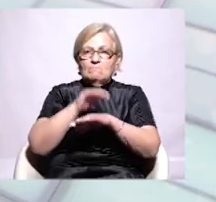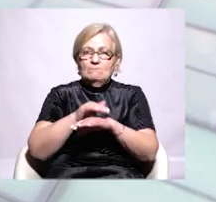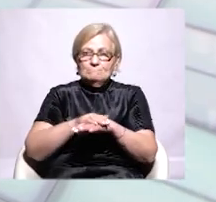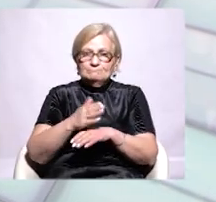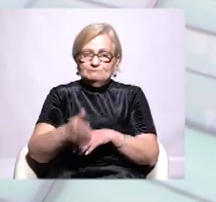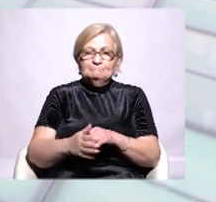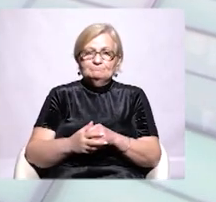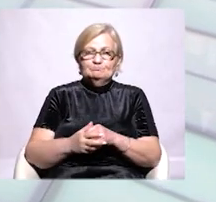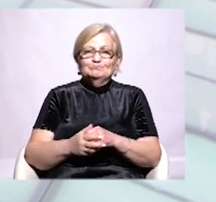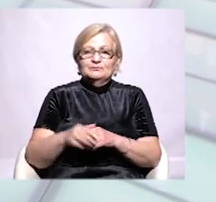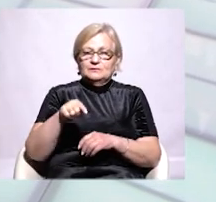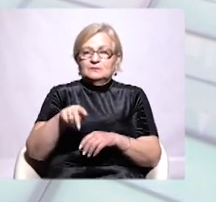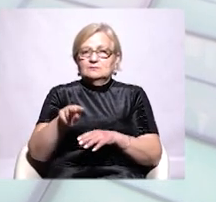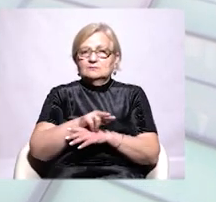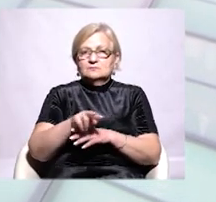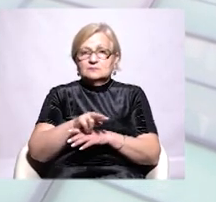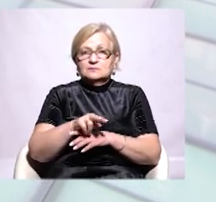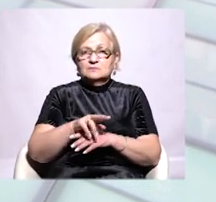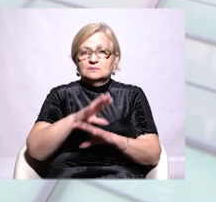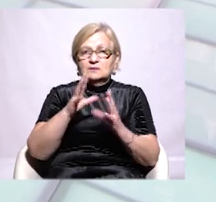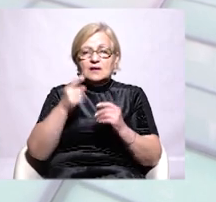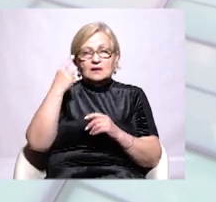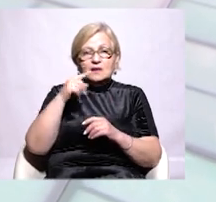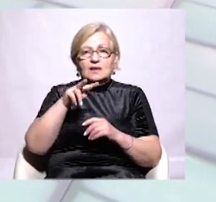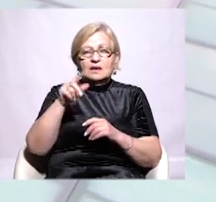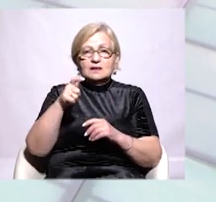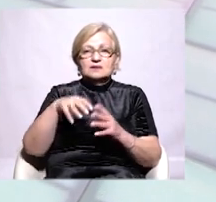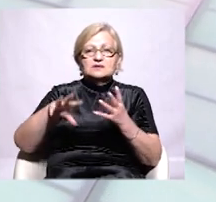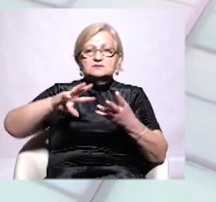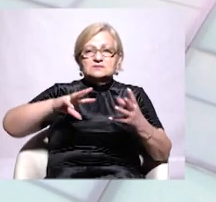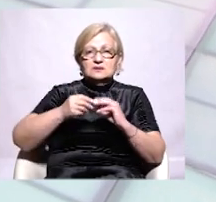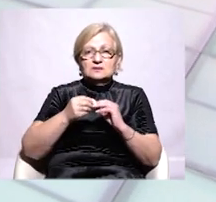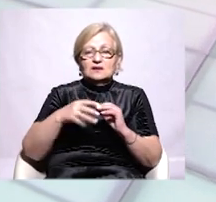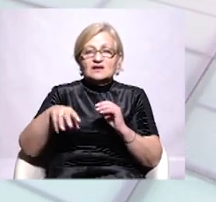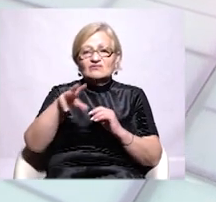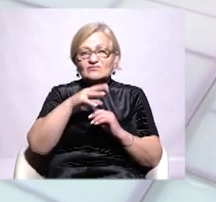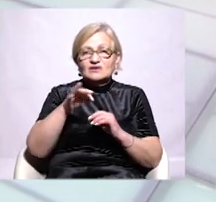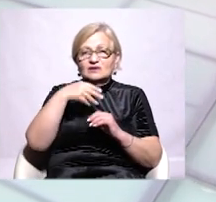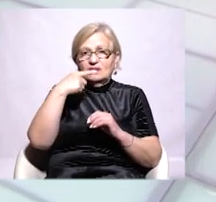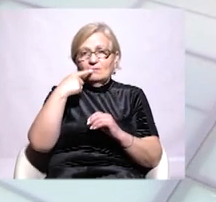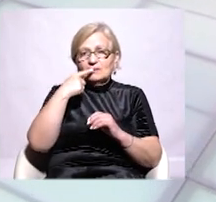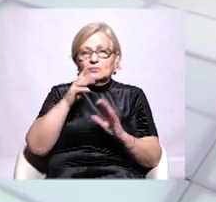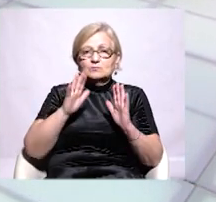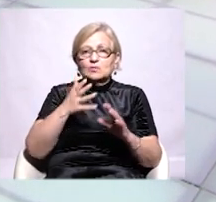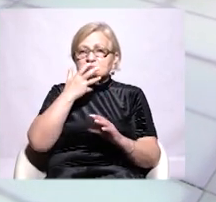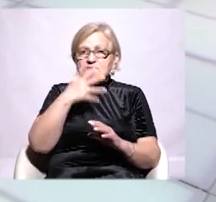ფაქტებს, ამ ლიტერატურულ ნაწარმოებს და ლეგენდას ის აქვს რომ ყველგან საუბარია